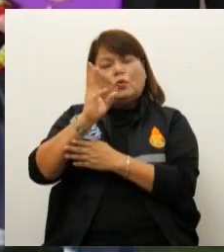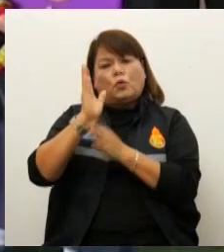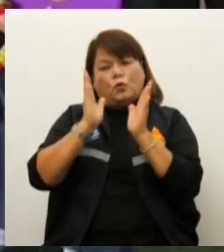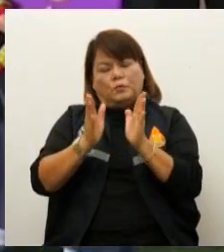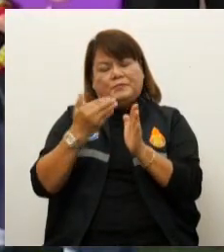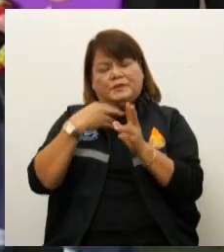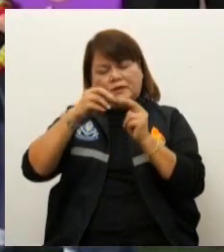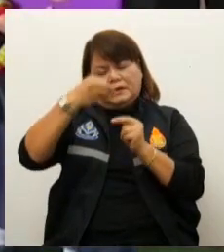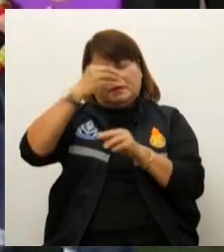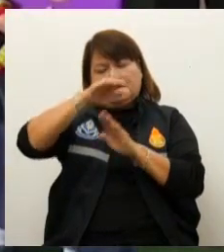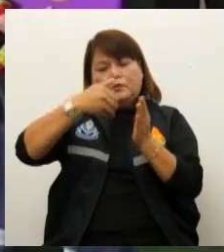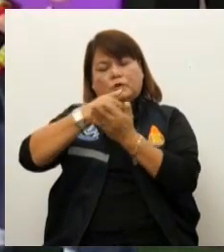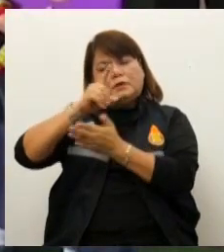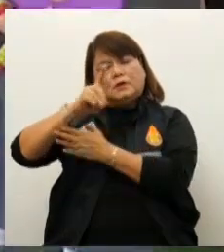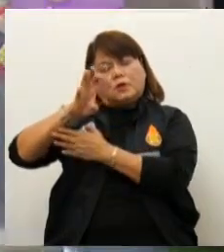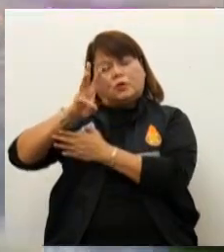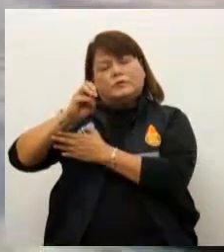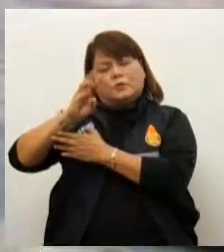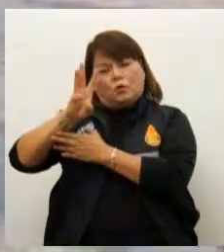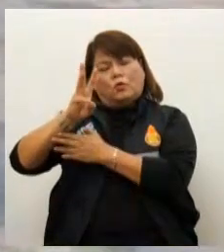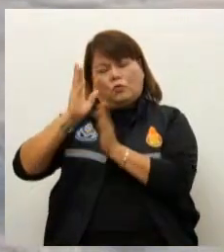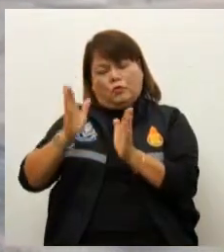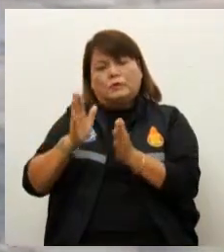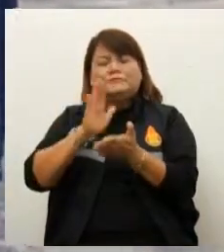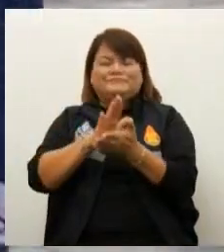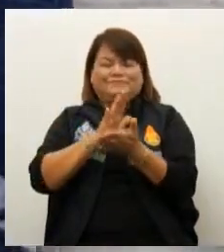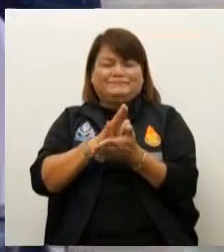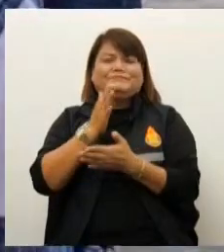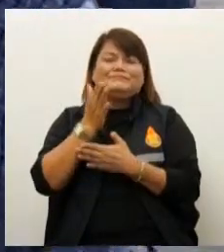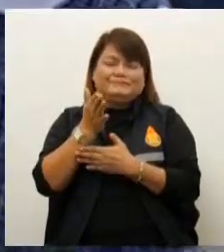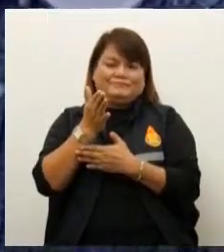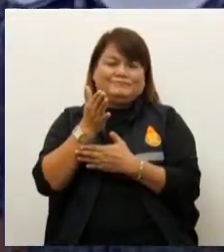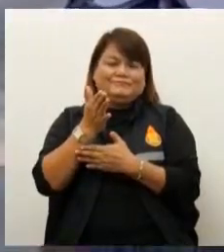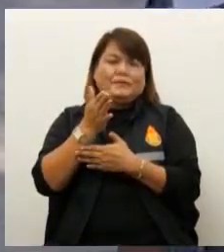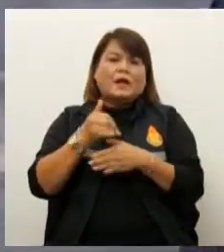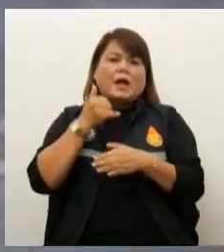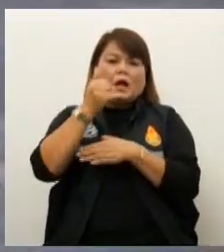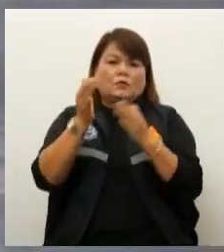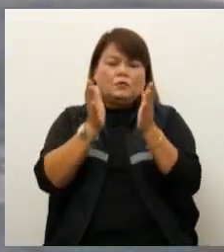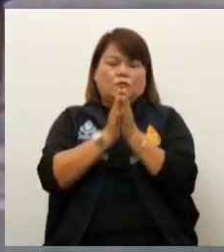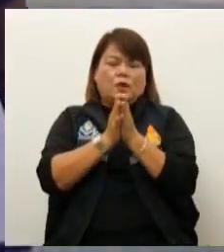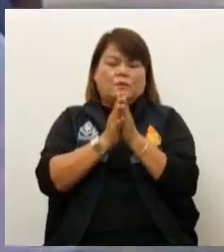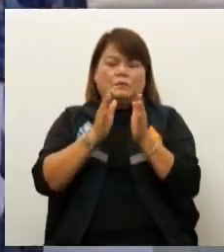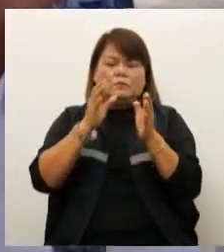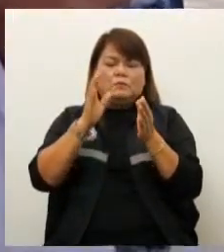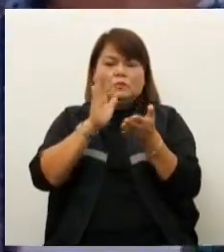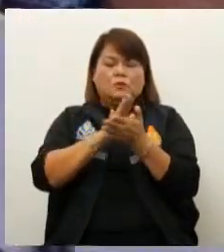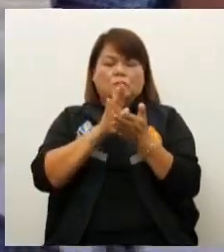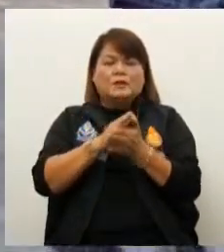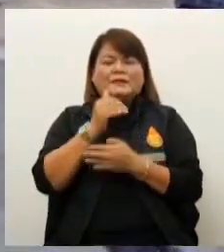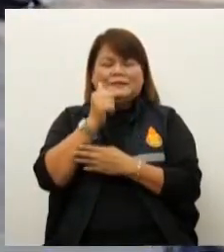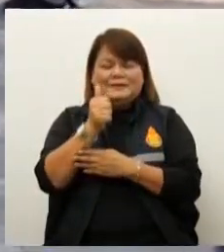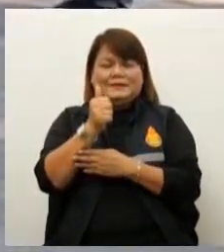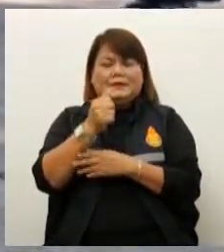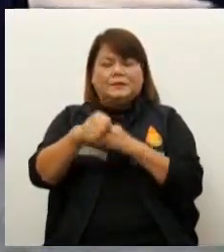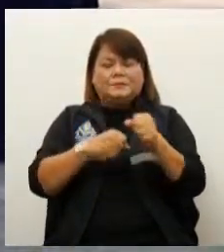มีนักเรียนจำนวน166คนโรงเรียนบ้านทุ่งคาเขาร่วมโครงการโรงเรียนคุณภาพ Stand Alone